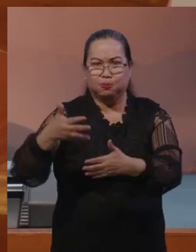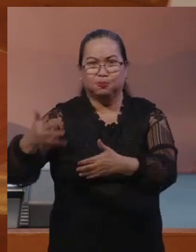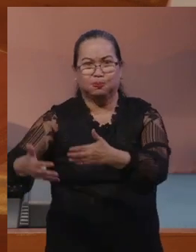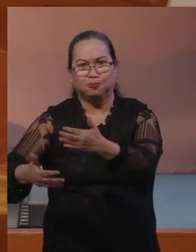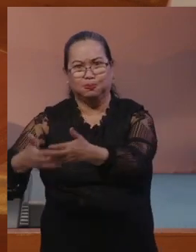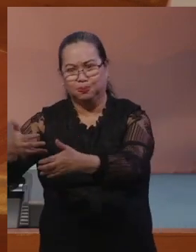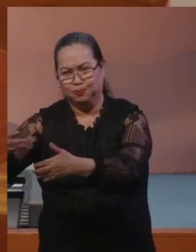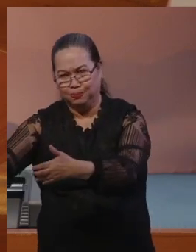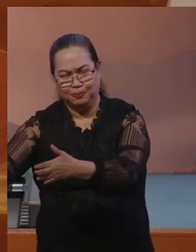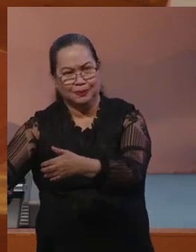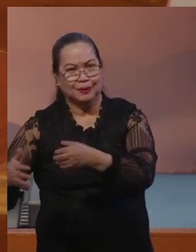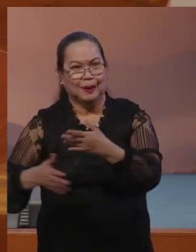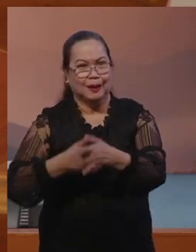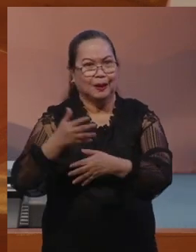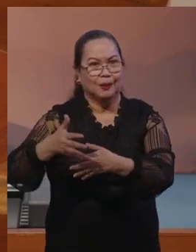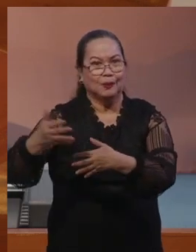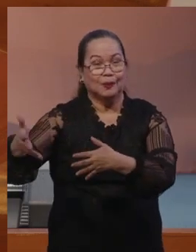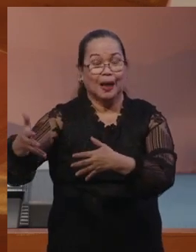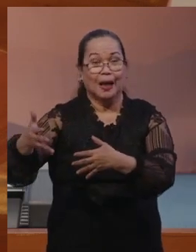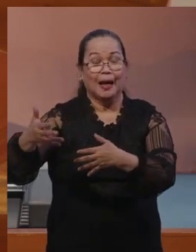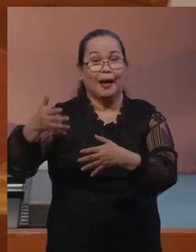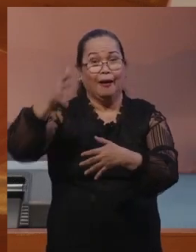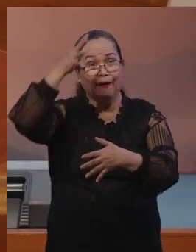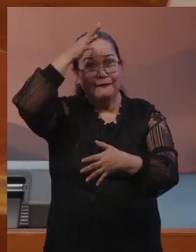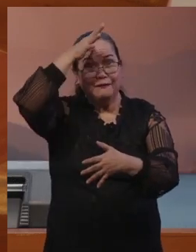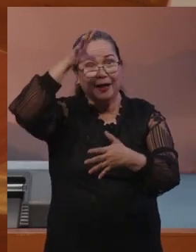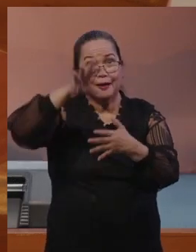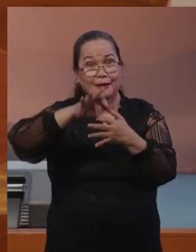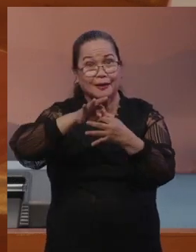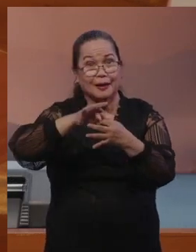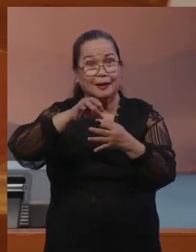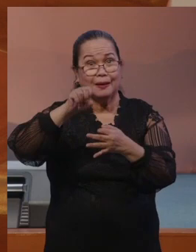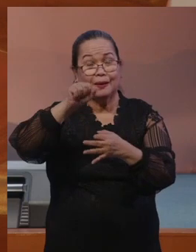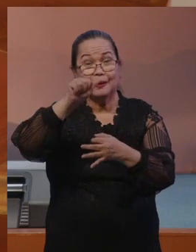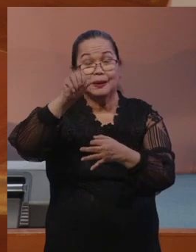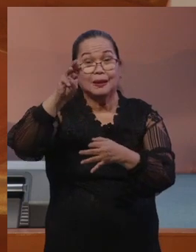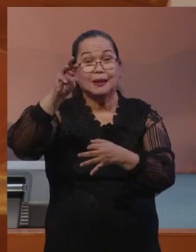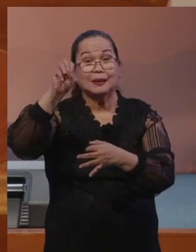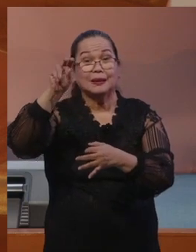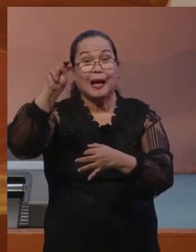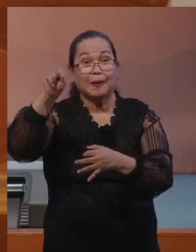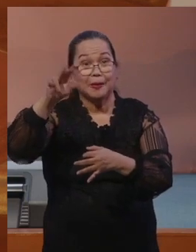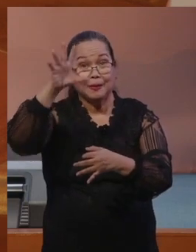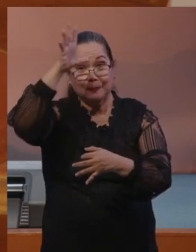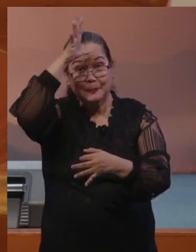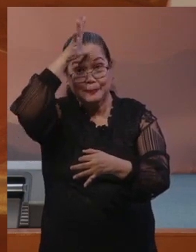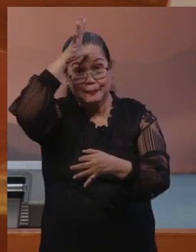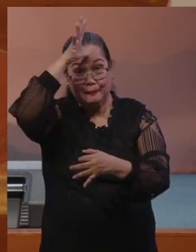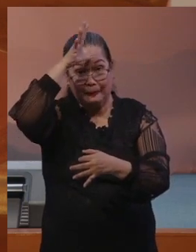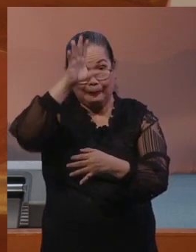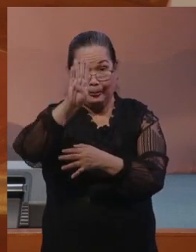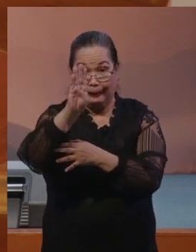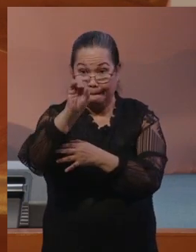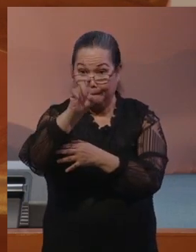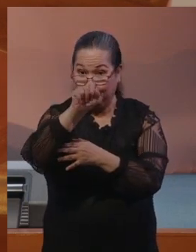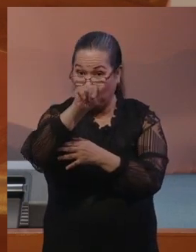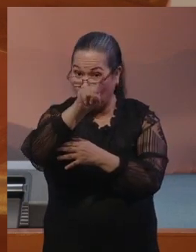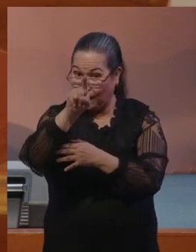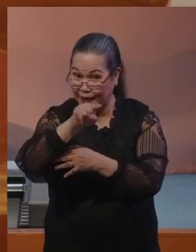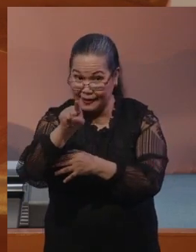and Nashon the father of Salmon, and Salmon the father of Boaz